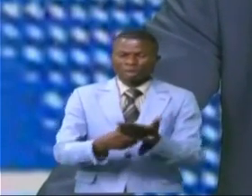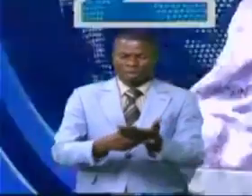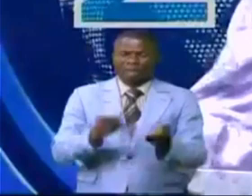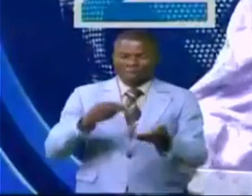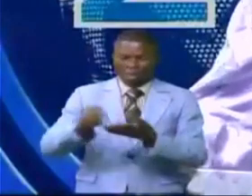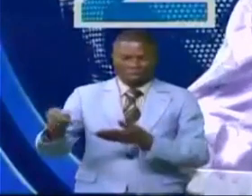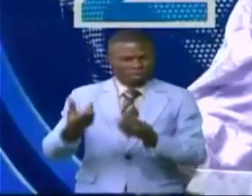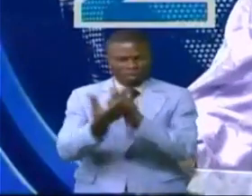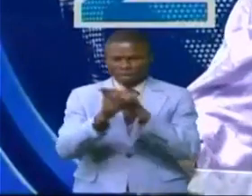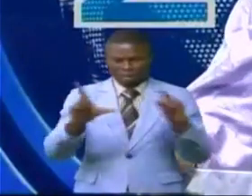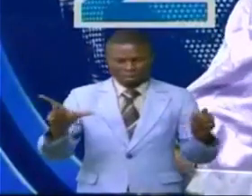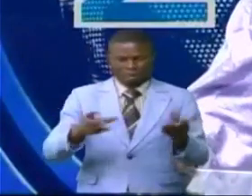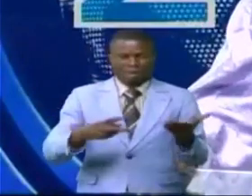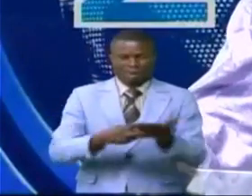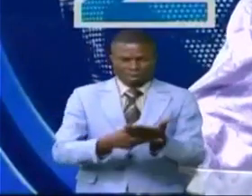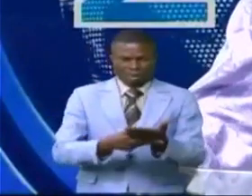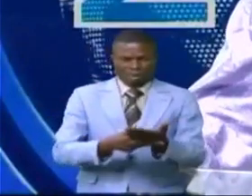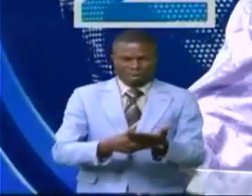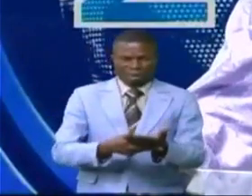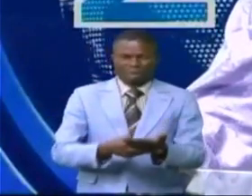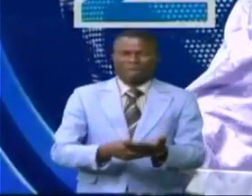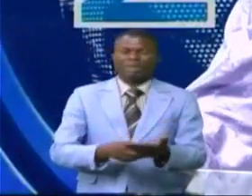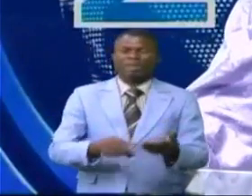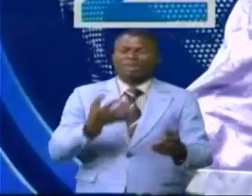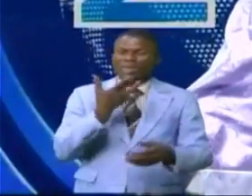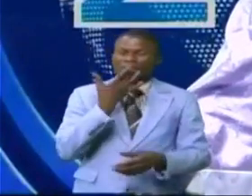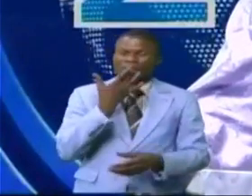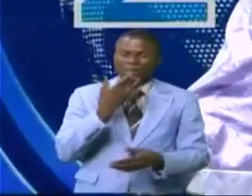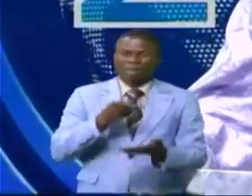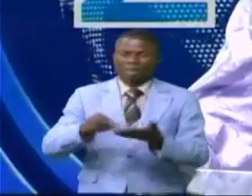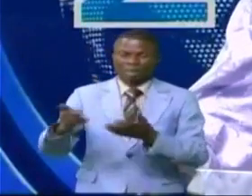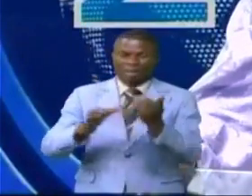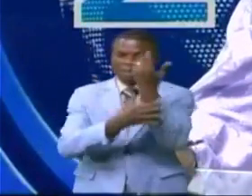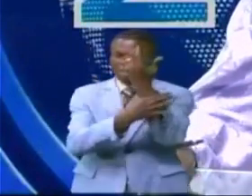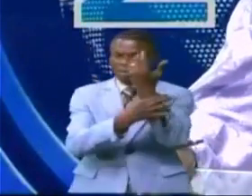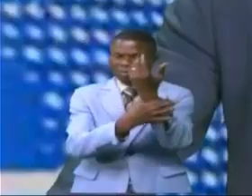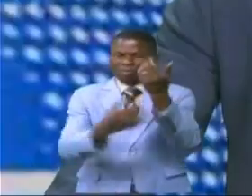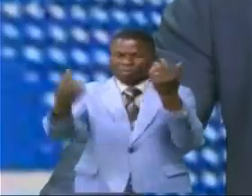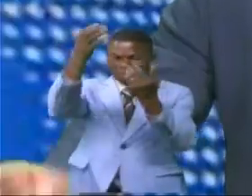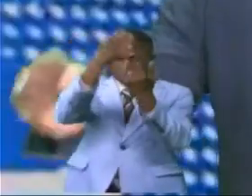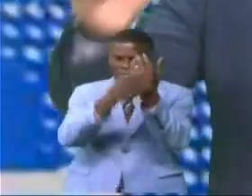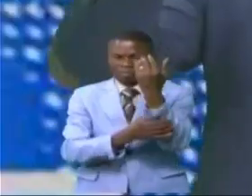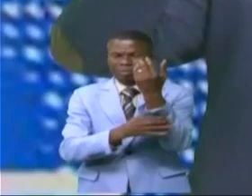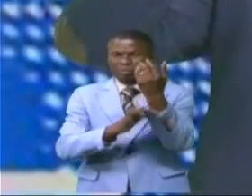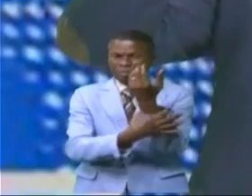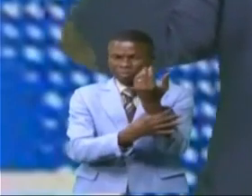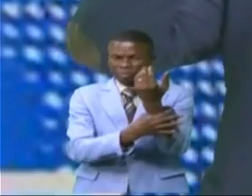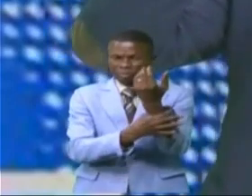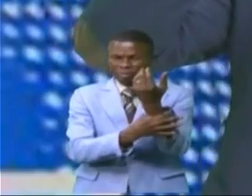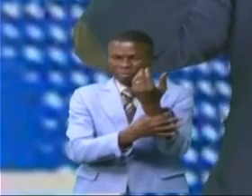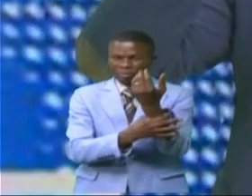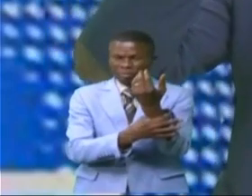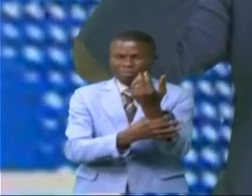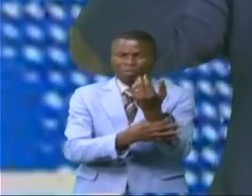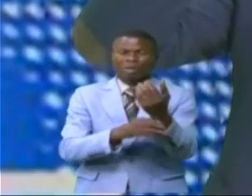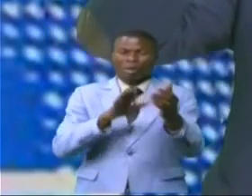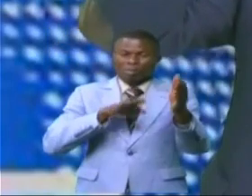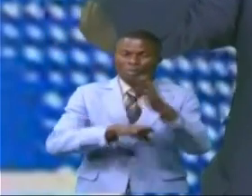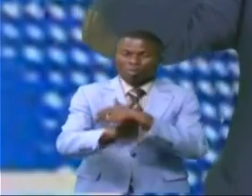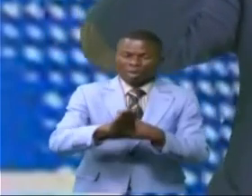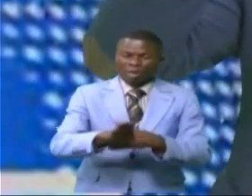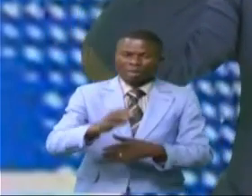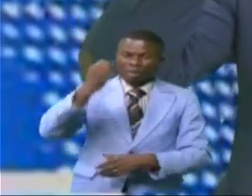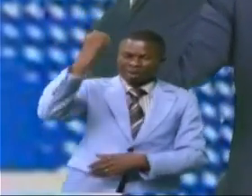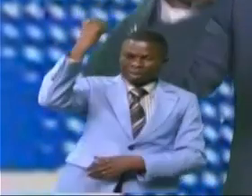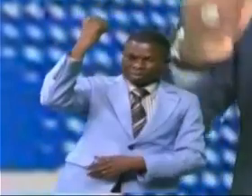acheter. Les billets, ce sont des bracelets. Chacun achète son bracelet, le porte. En venant au stade, nous avons tous nos bras, nos poignets levés pour